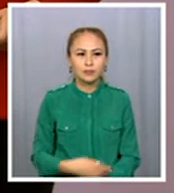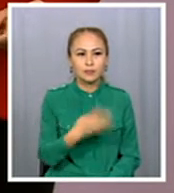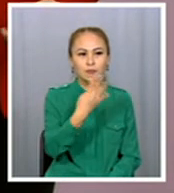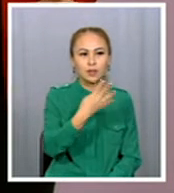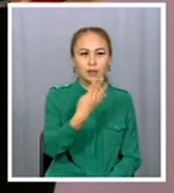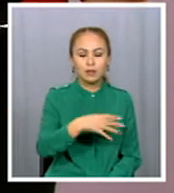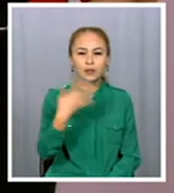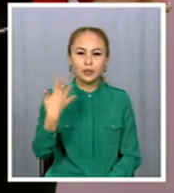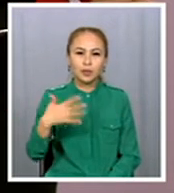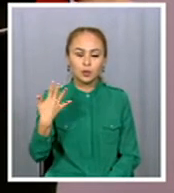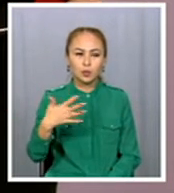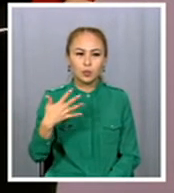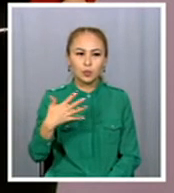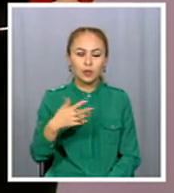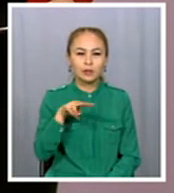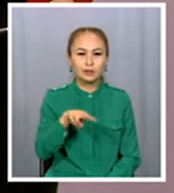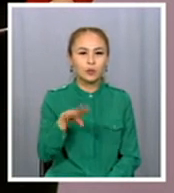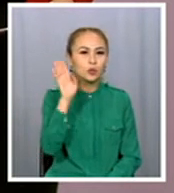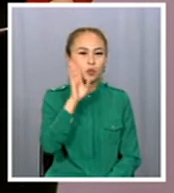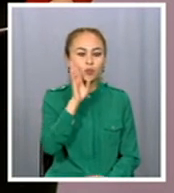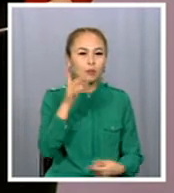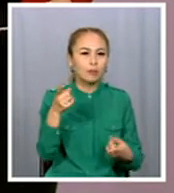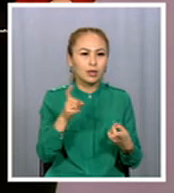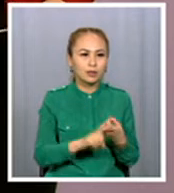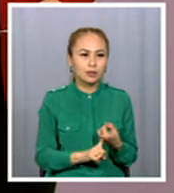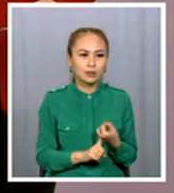40-50 литр сөзбен байланысады.